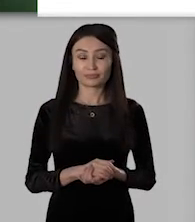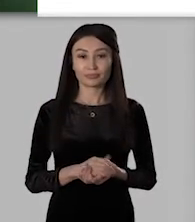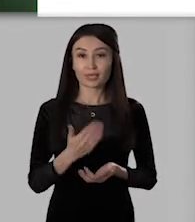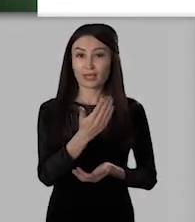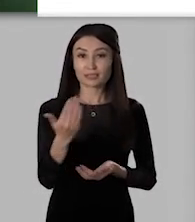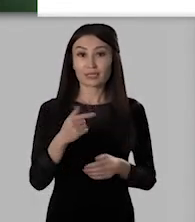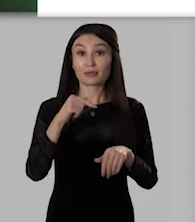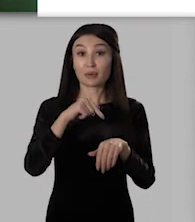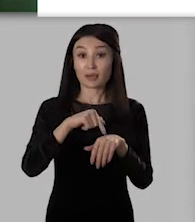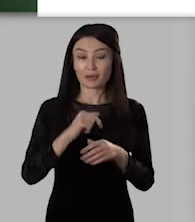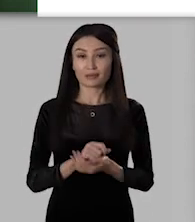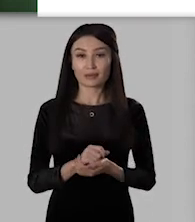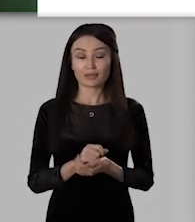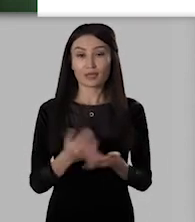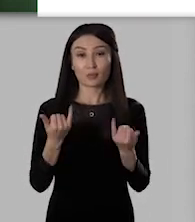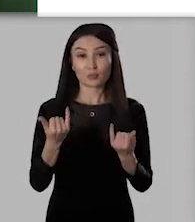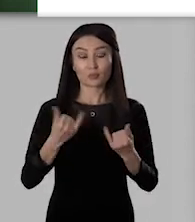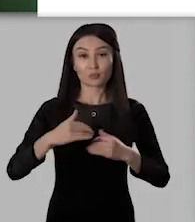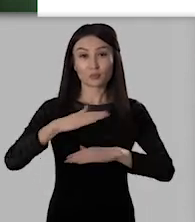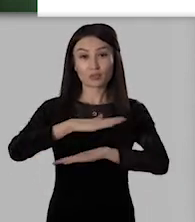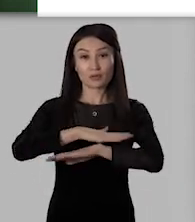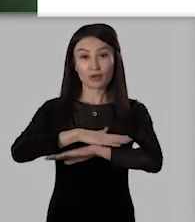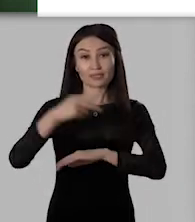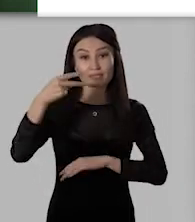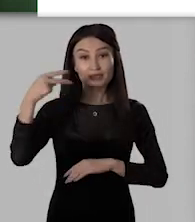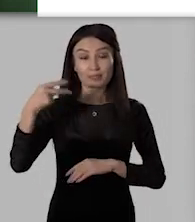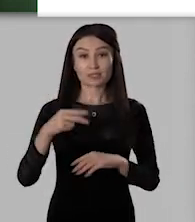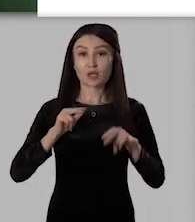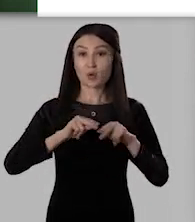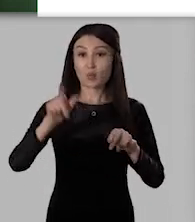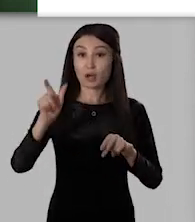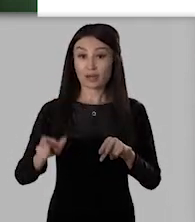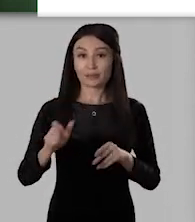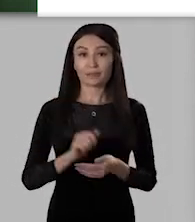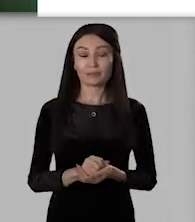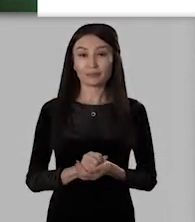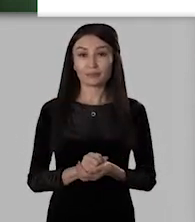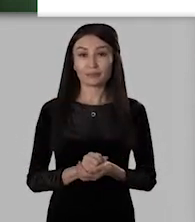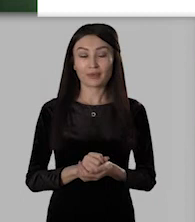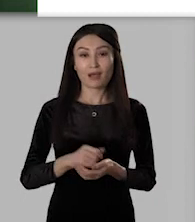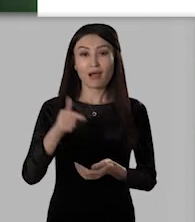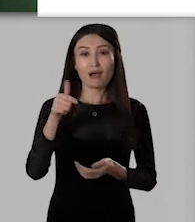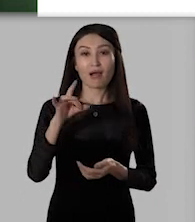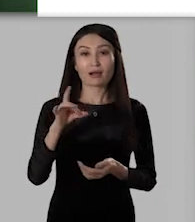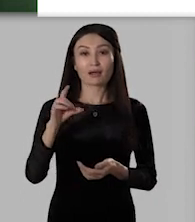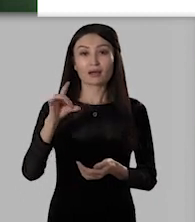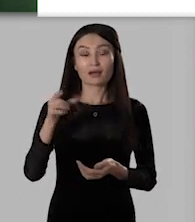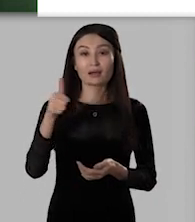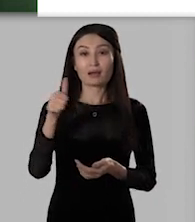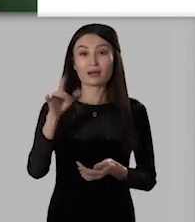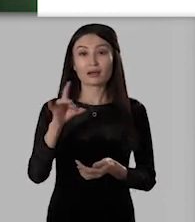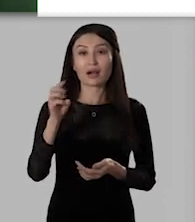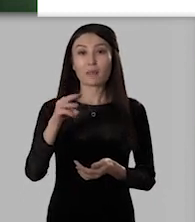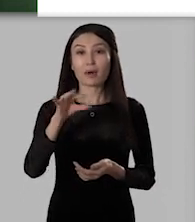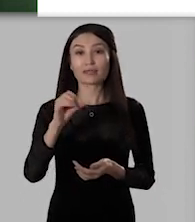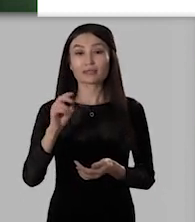Силер байкагандай, бүгүнкү сабактын темасы мугалим. Ал эми грамматикалык материалыбыз